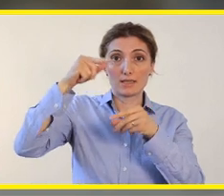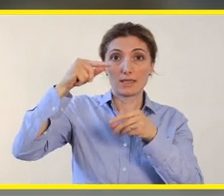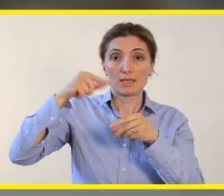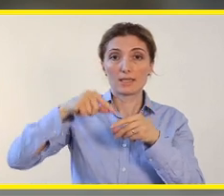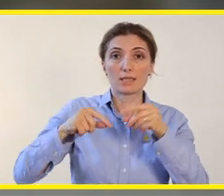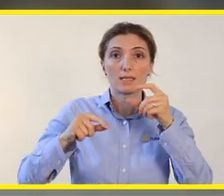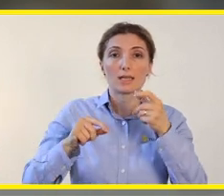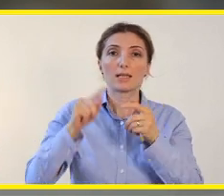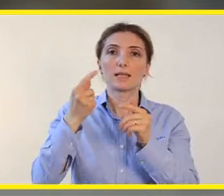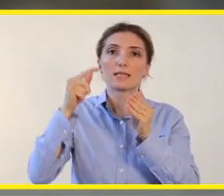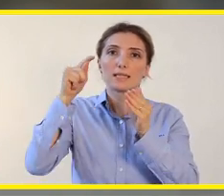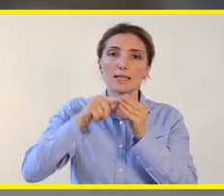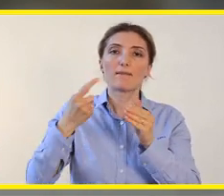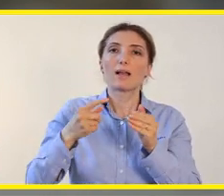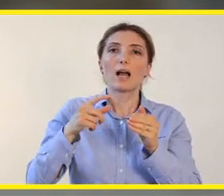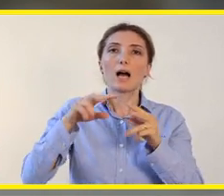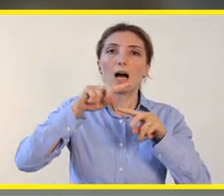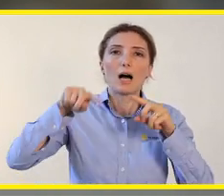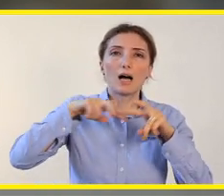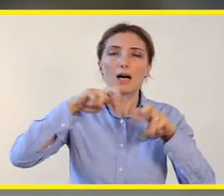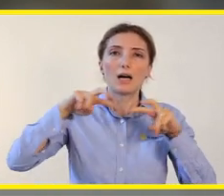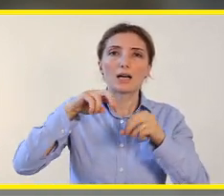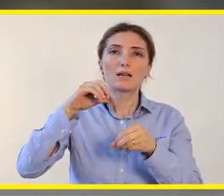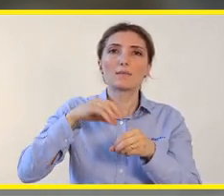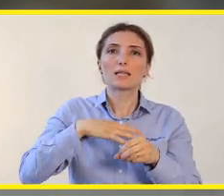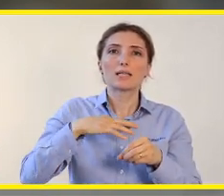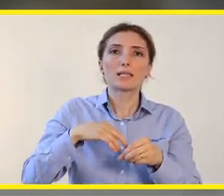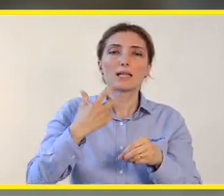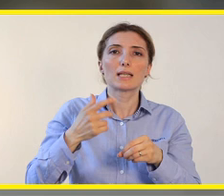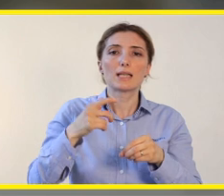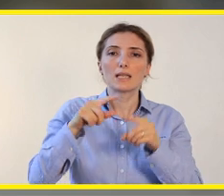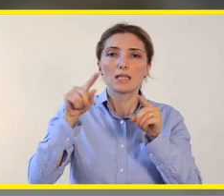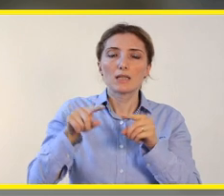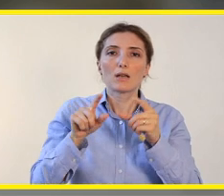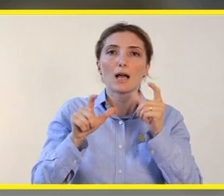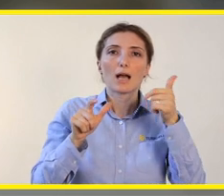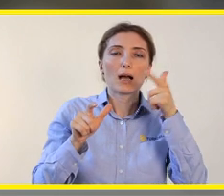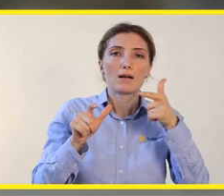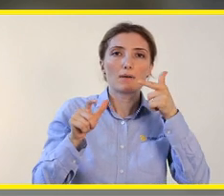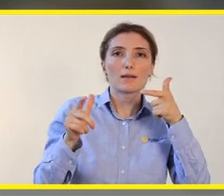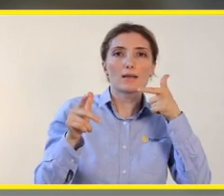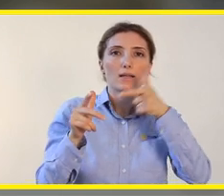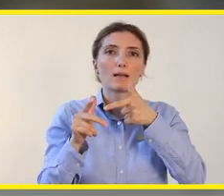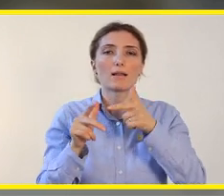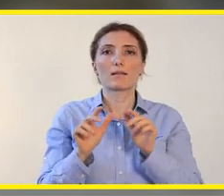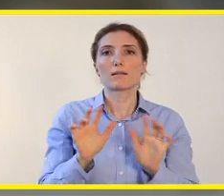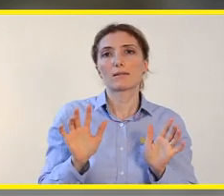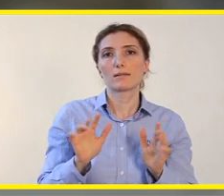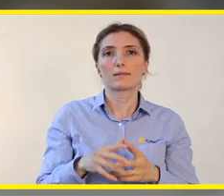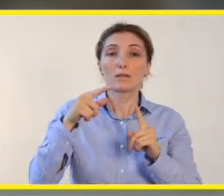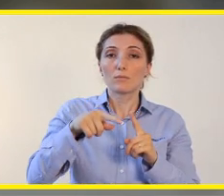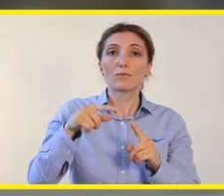açılan seçenekler arasından QR okuyucuyu seçin ve taramak istediğiniz QR koduna kamerayı yaklaştırın.